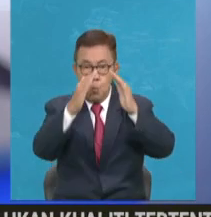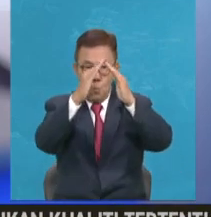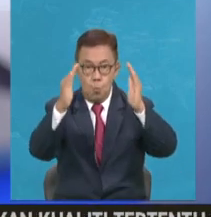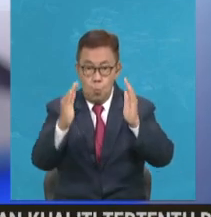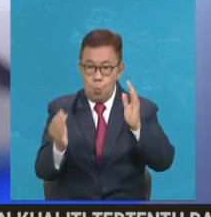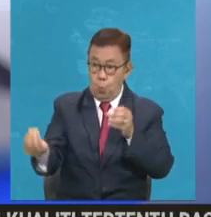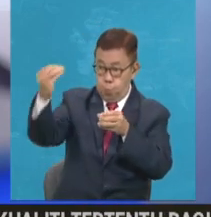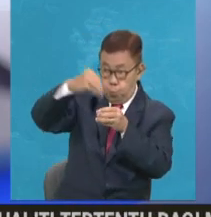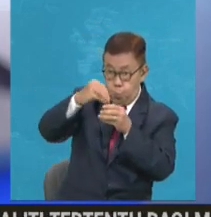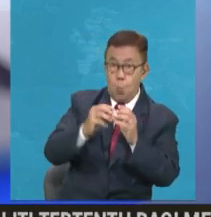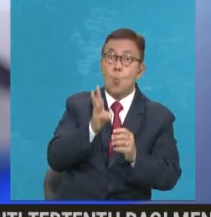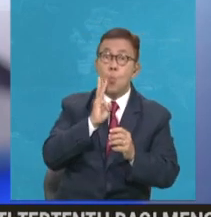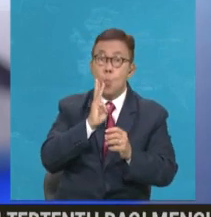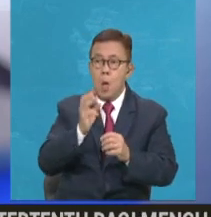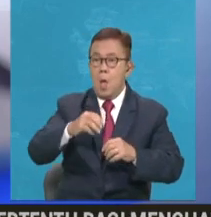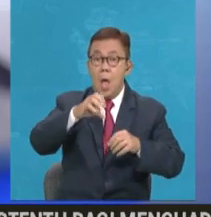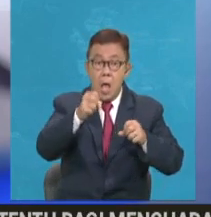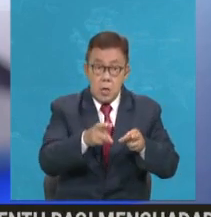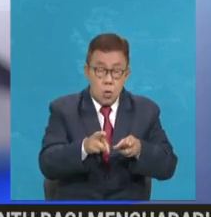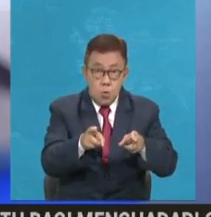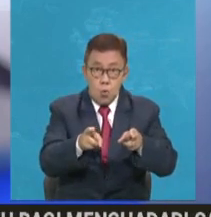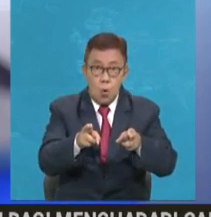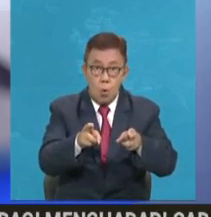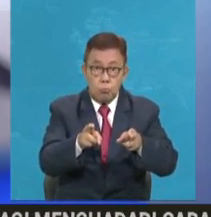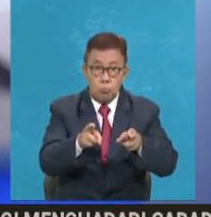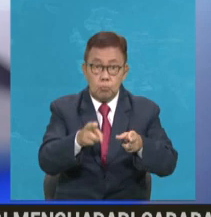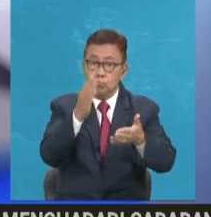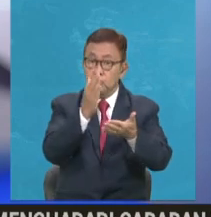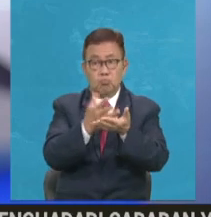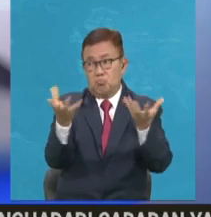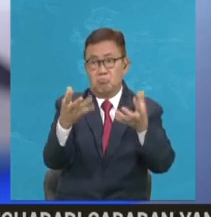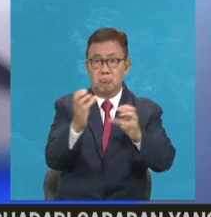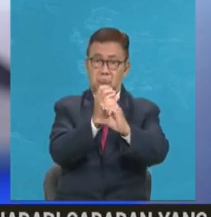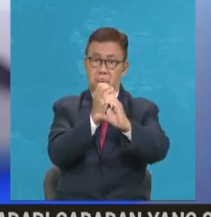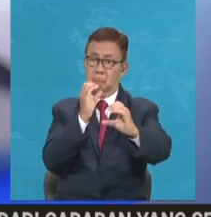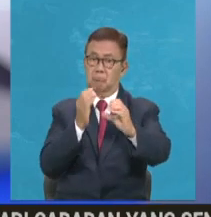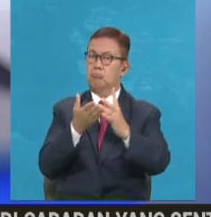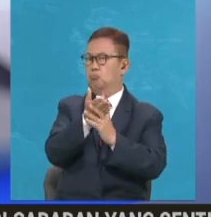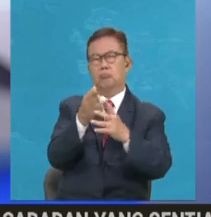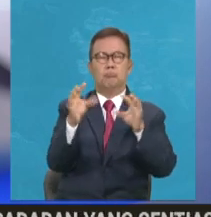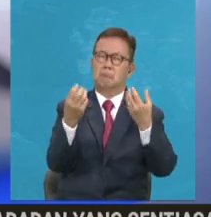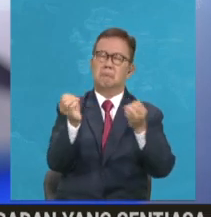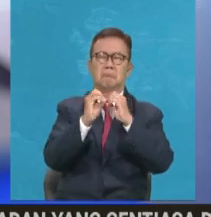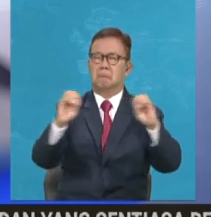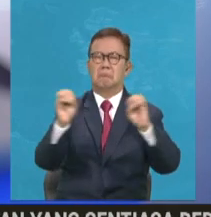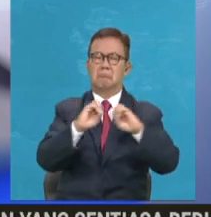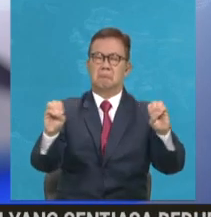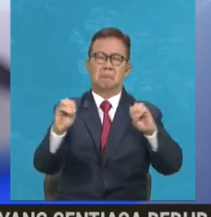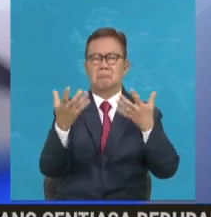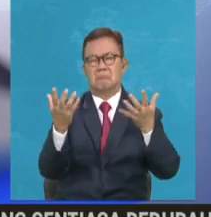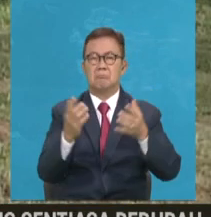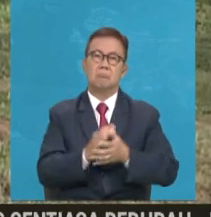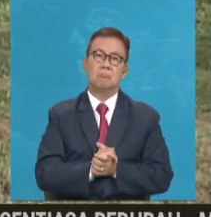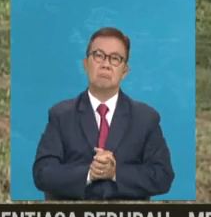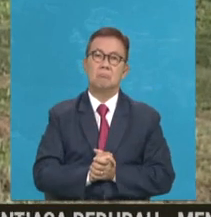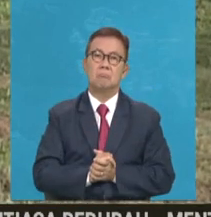dinaiki air serta beberapa batang Jalan Raya tidak dapat dilalui oleh kendaraan biasa dan pacuan 4 roda